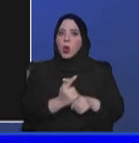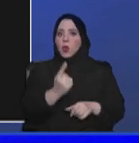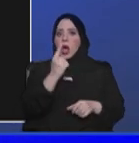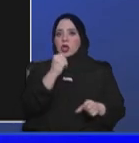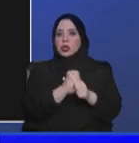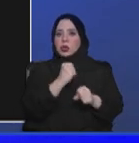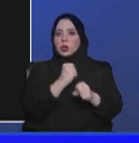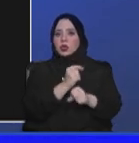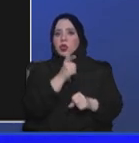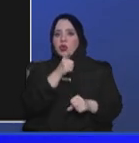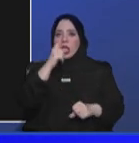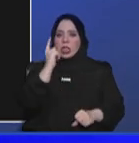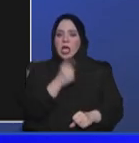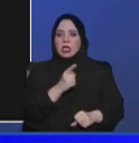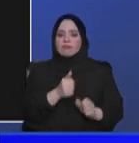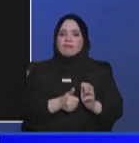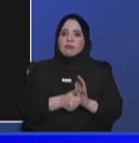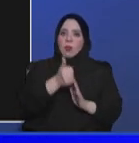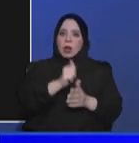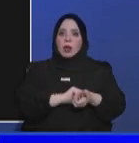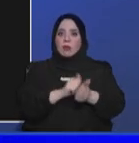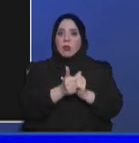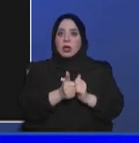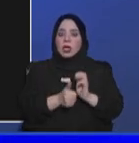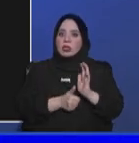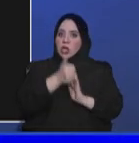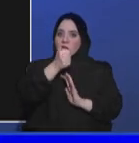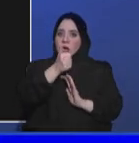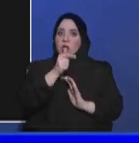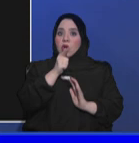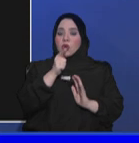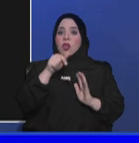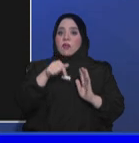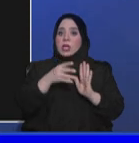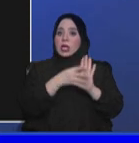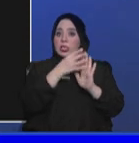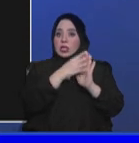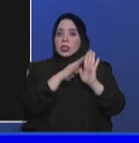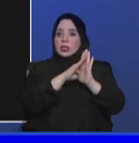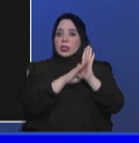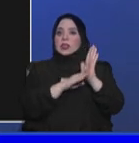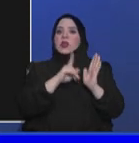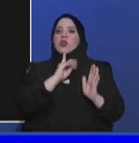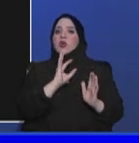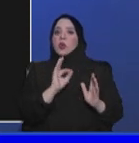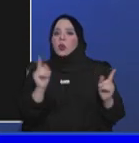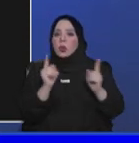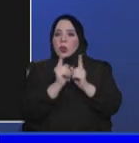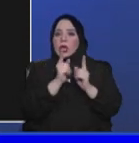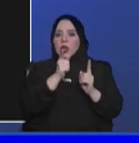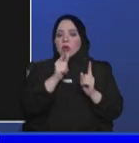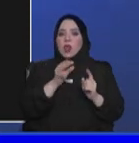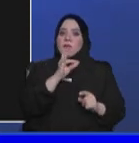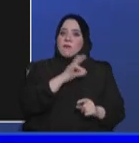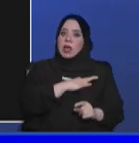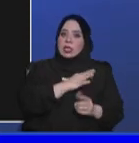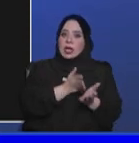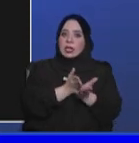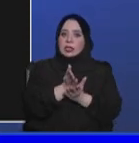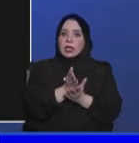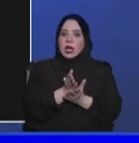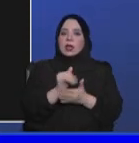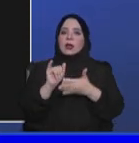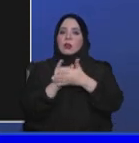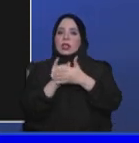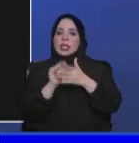للتغلب على التحديات وانجاز المبادرات بنجاح ضمن الجدول الزمني المحدد لتحقيق الفائده لقطاع المؤسسات الصغيره